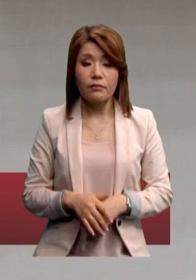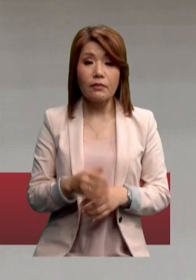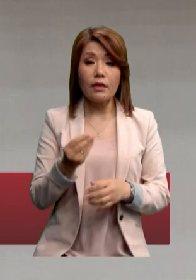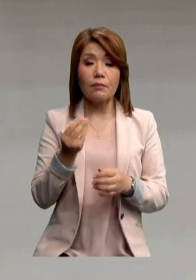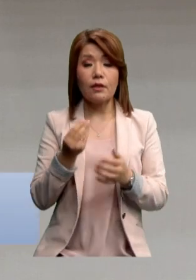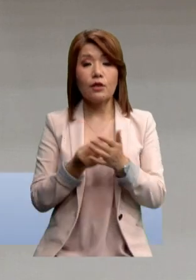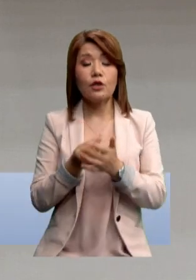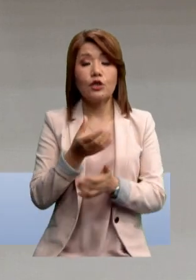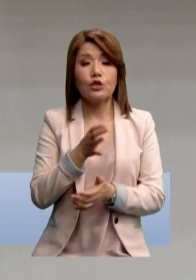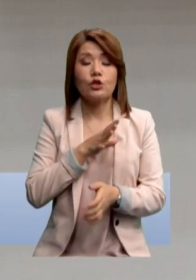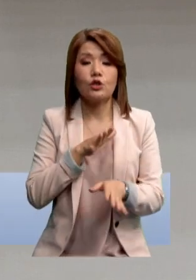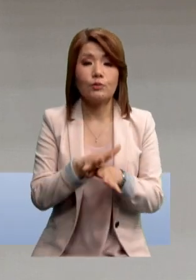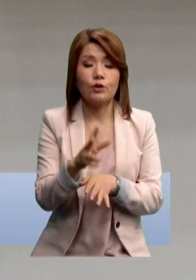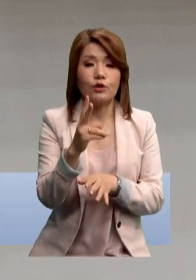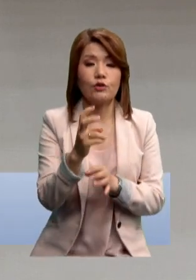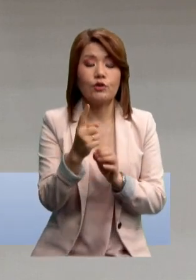Поступления бюджета исполнены на